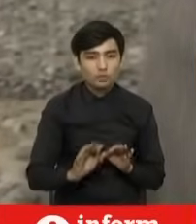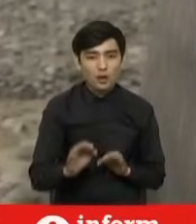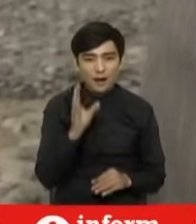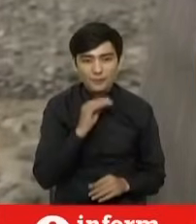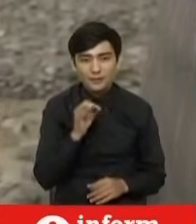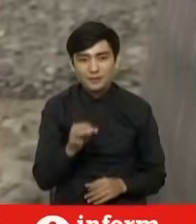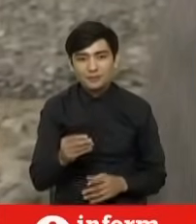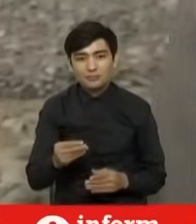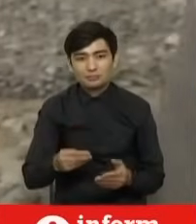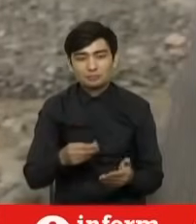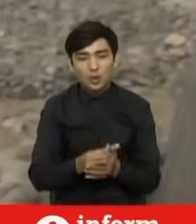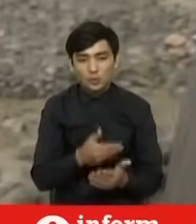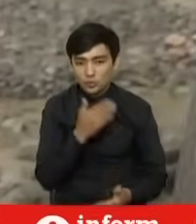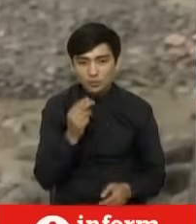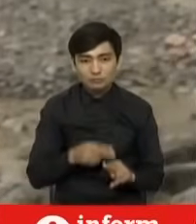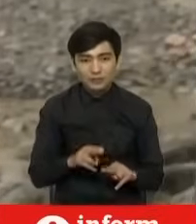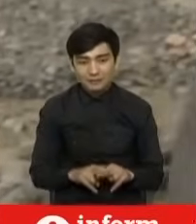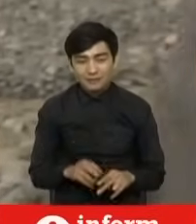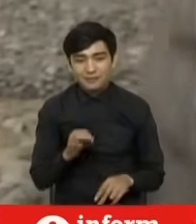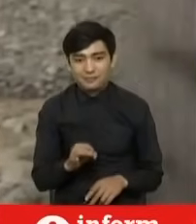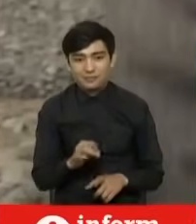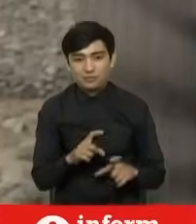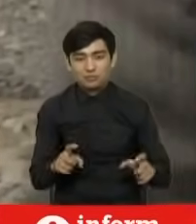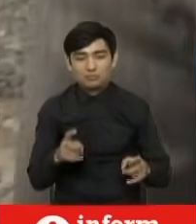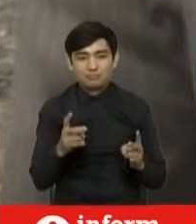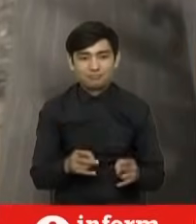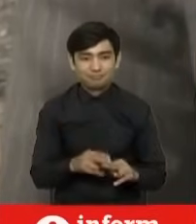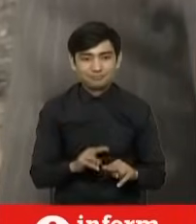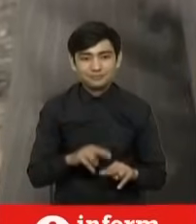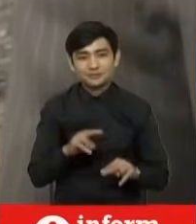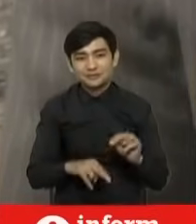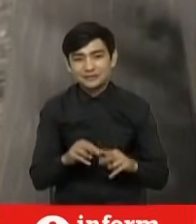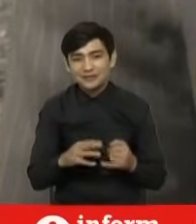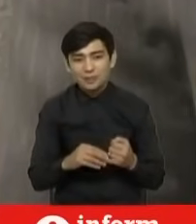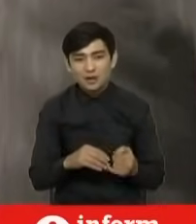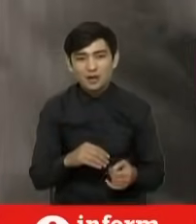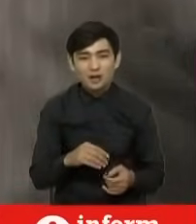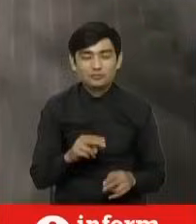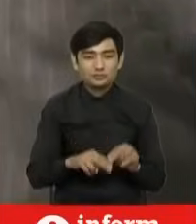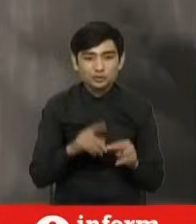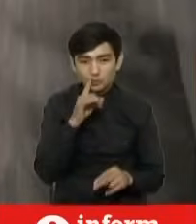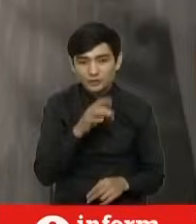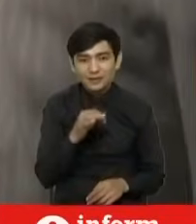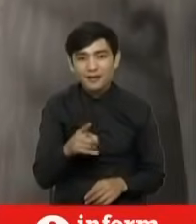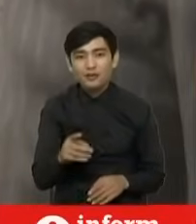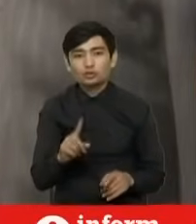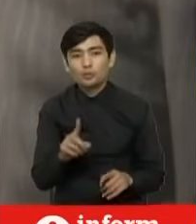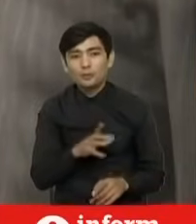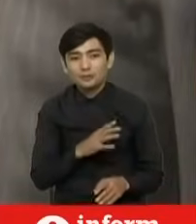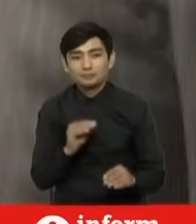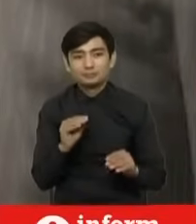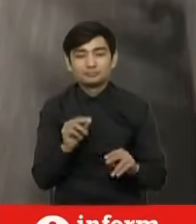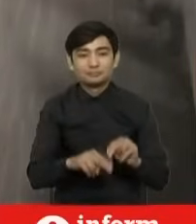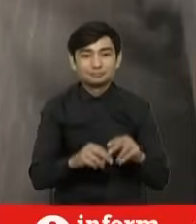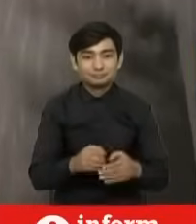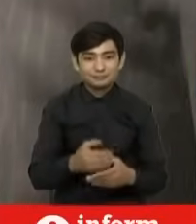расчет полностью не произведен. Тем самым, получается, капитал строй земельного участка своего не будет. А все, что на нем построено, это будет